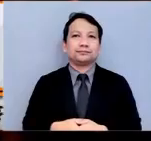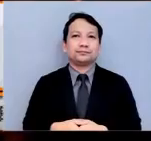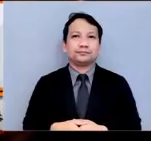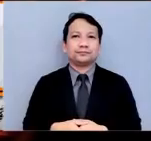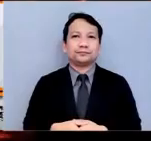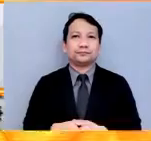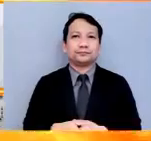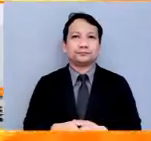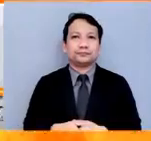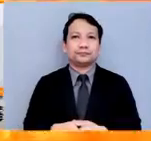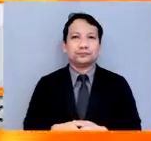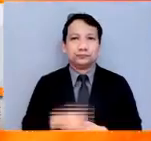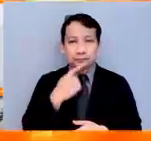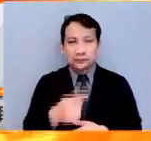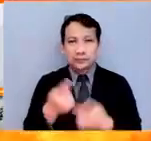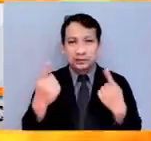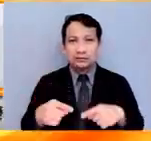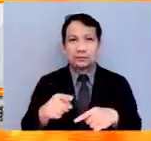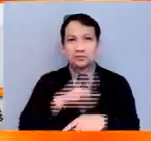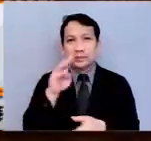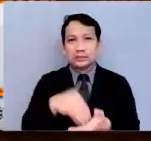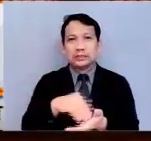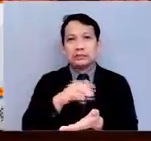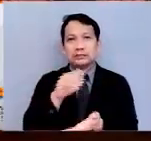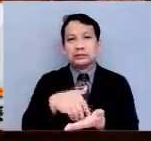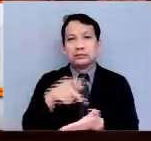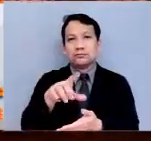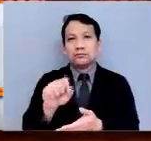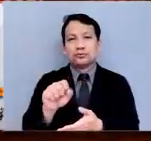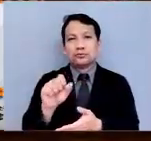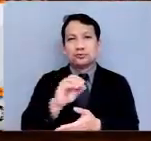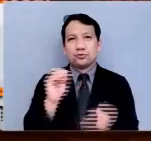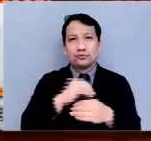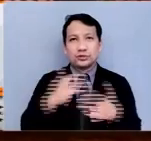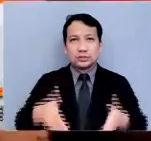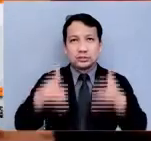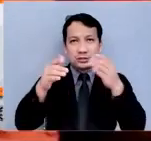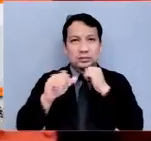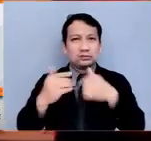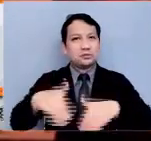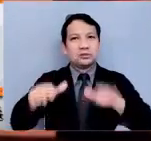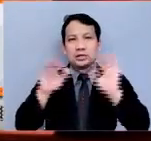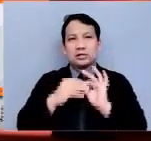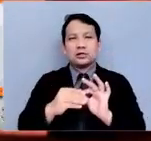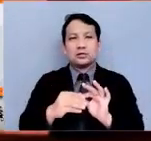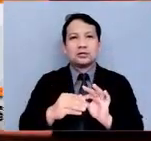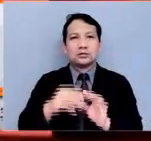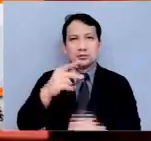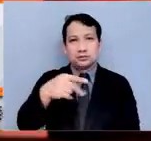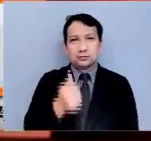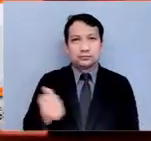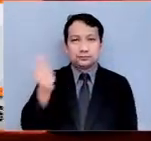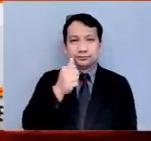Pero sa kabila ng masamang estado ngayon ng Manila Central Post Office, hindi naman daw ito basta-basta susukuan. Ayon kay PhilPost